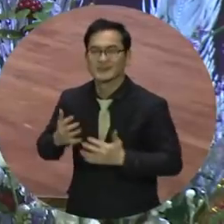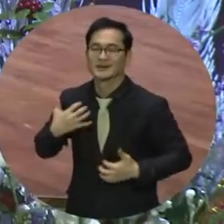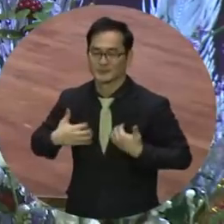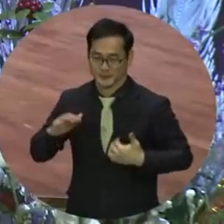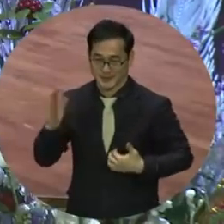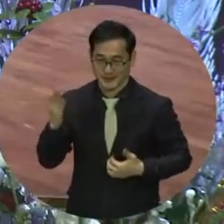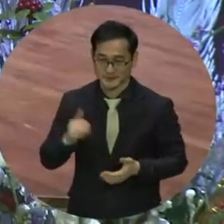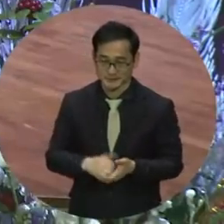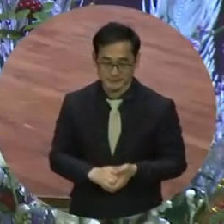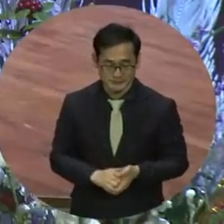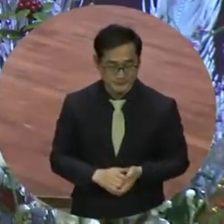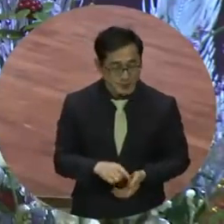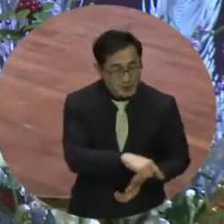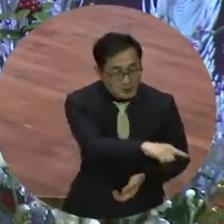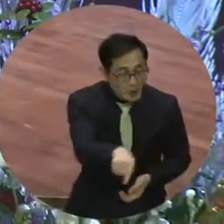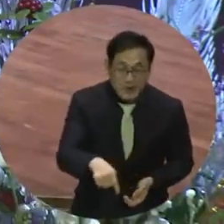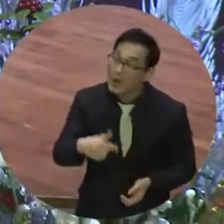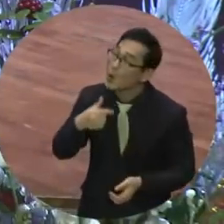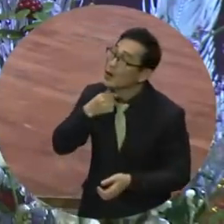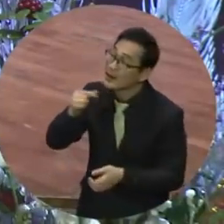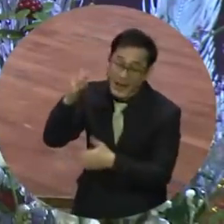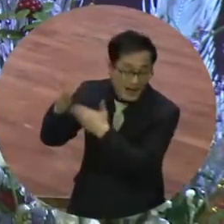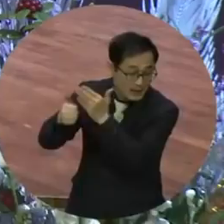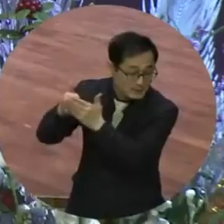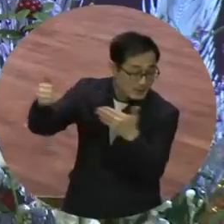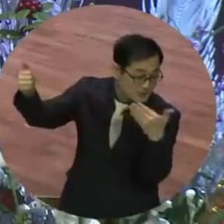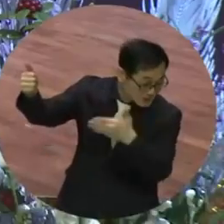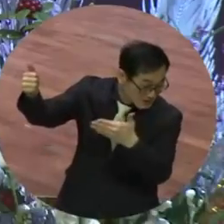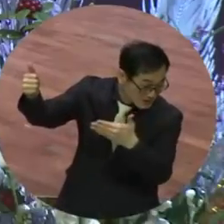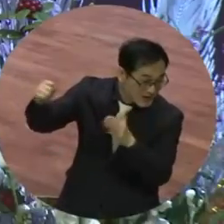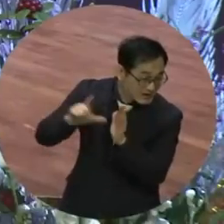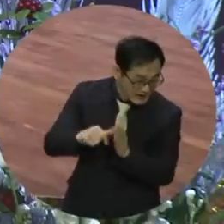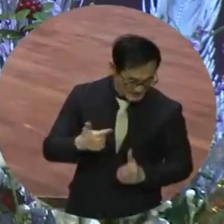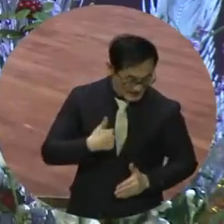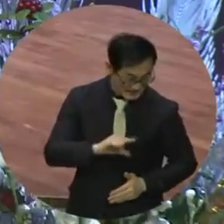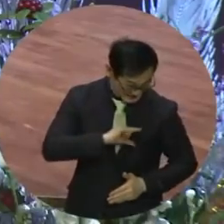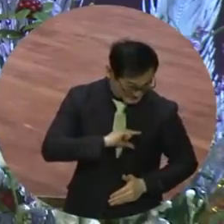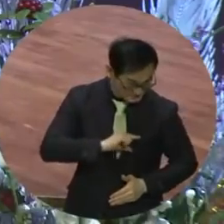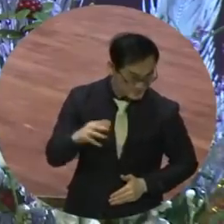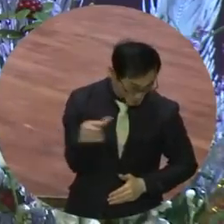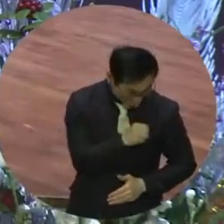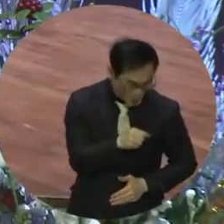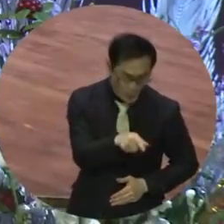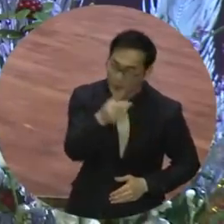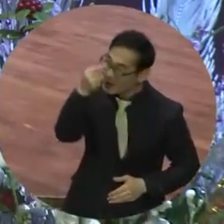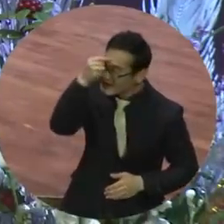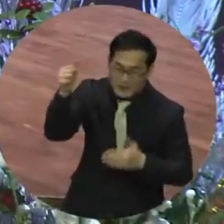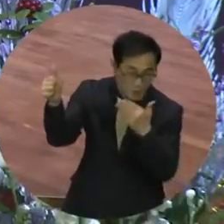아버지께 구하는 것을 내 이름으로 주시리라 분명히 말씀합니다. 무엇이든지